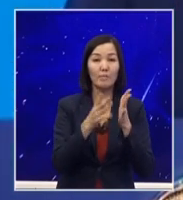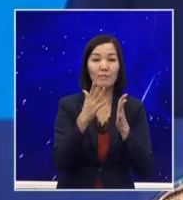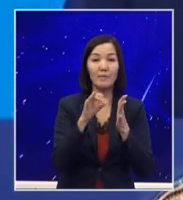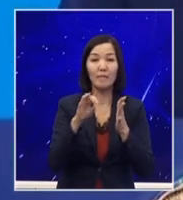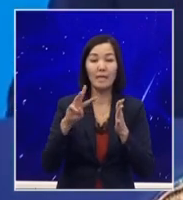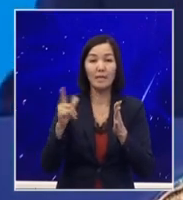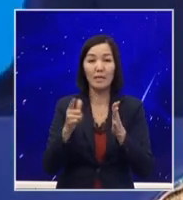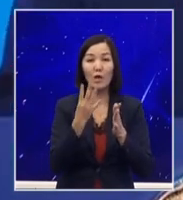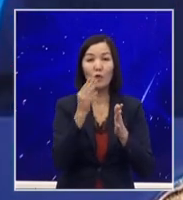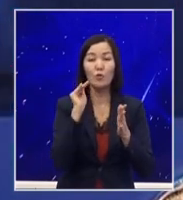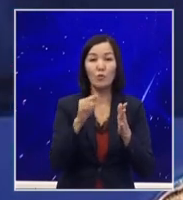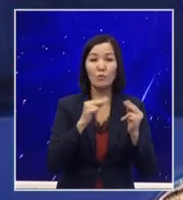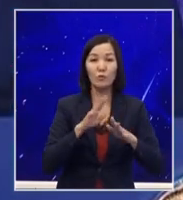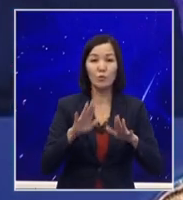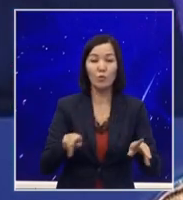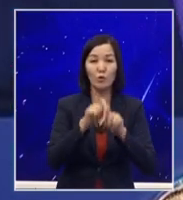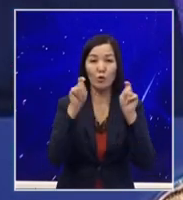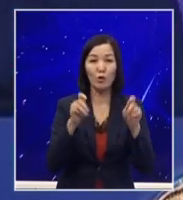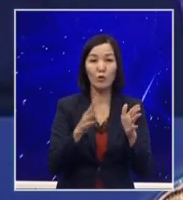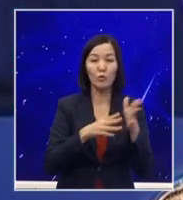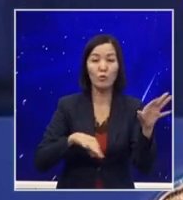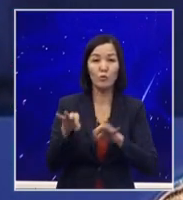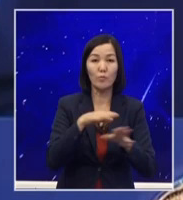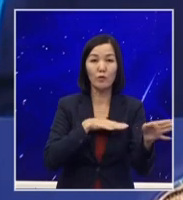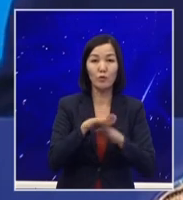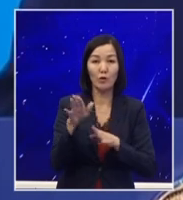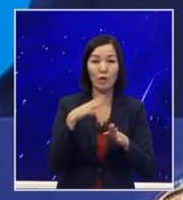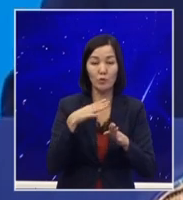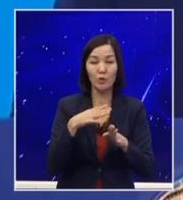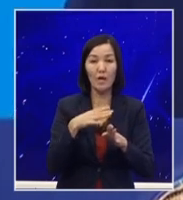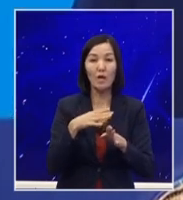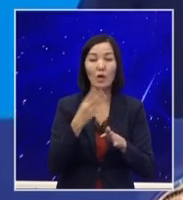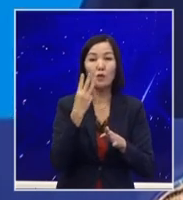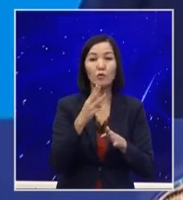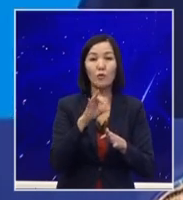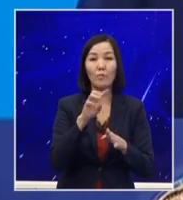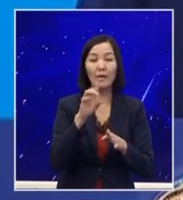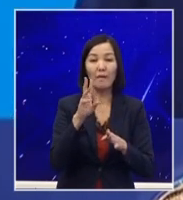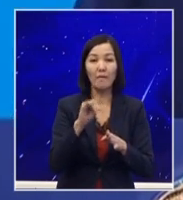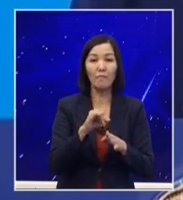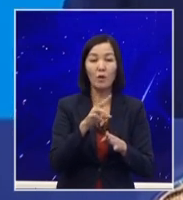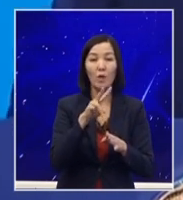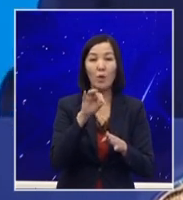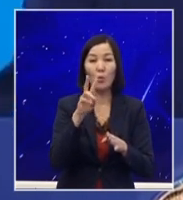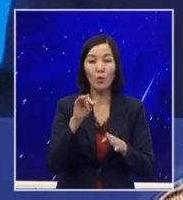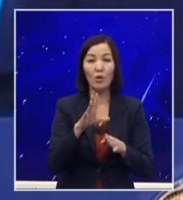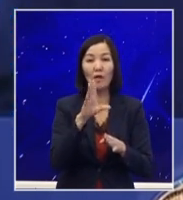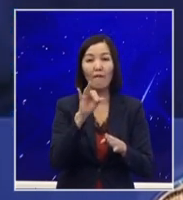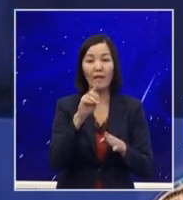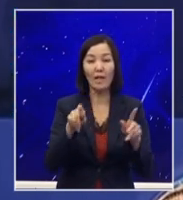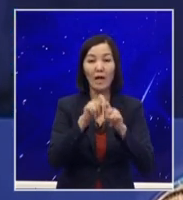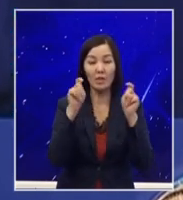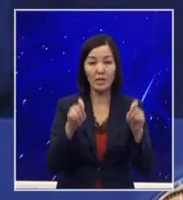болатын, 4000 жұмыс орнын құратын 9 жобаны жүзеге асыруда. Оның үшеуі Marvin Food, Lukoil, Villa іске